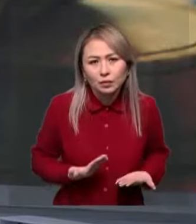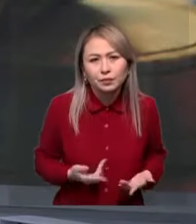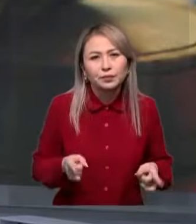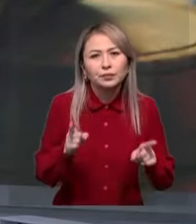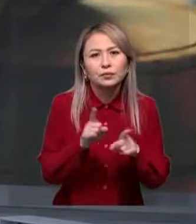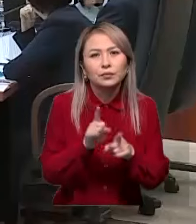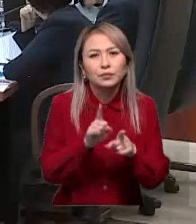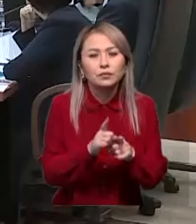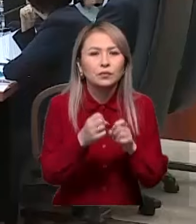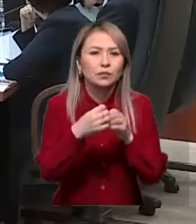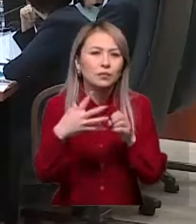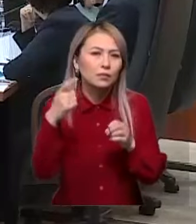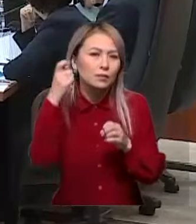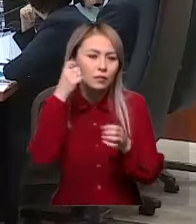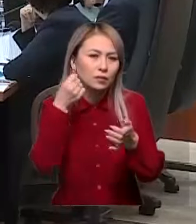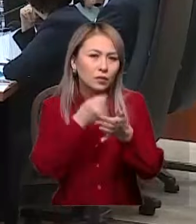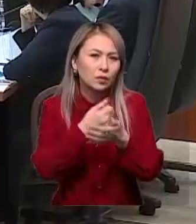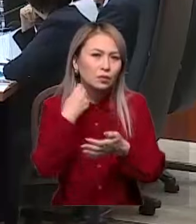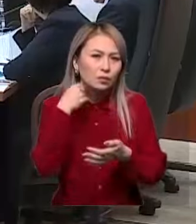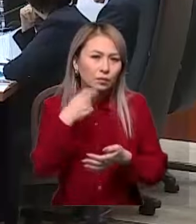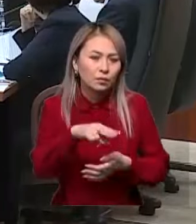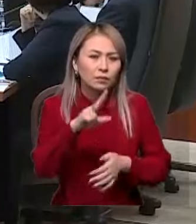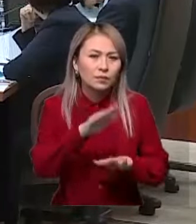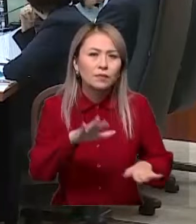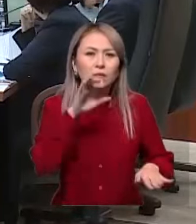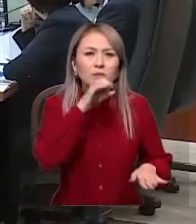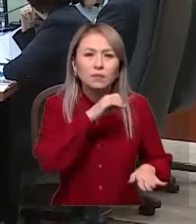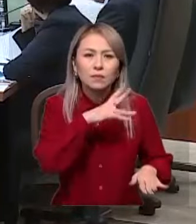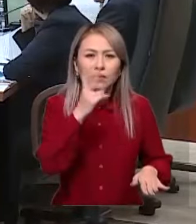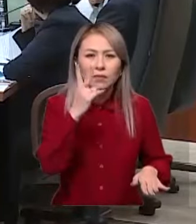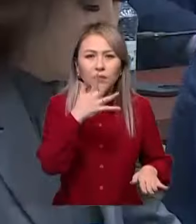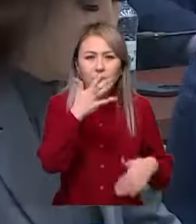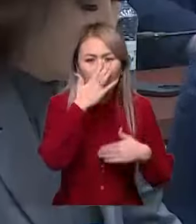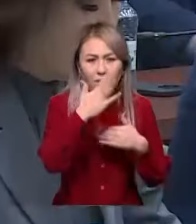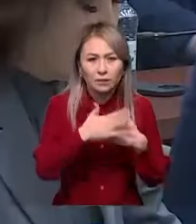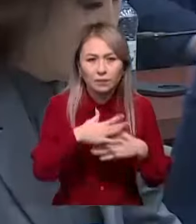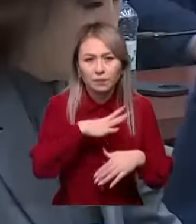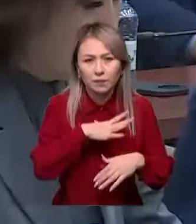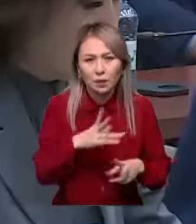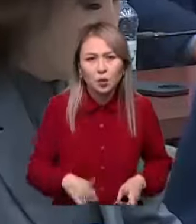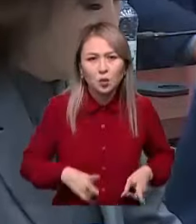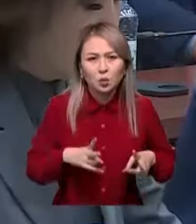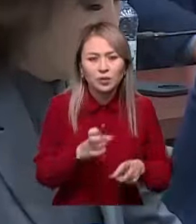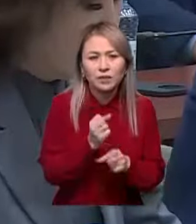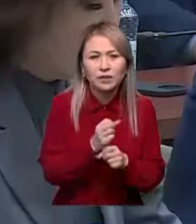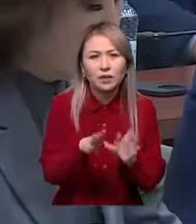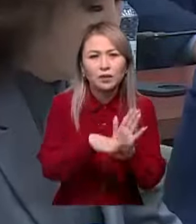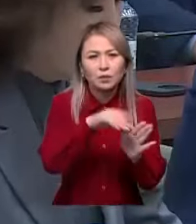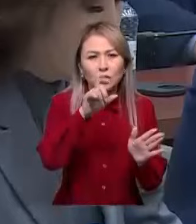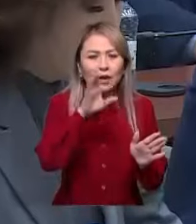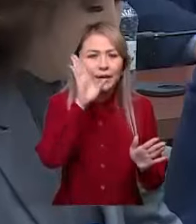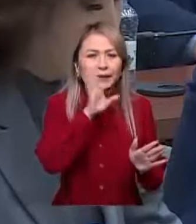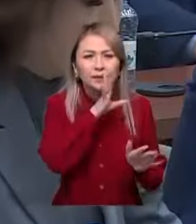бала ұрлағандар 15 жылға дейін сотталады. Былтыр балаларға қатысты 2,5 мыңдай қылмыс жасалған. Мәжіліс депутаттары әйелдердің құқығы